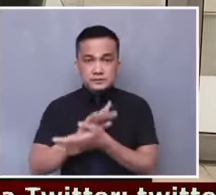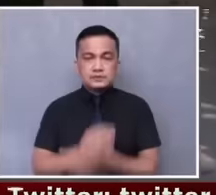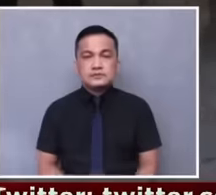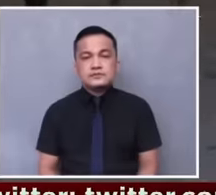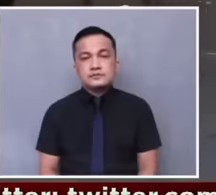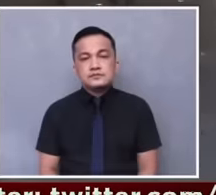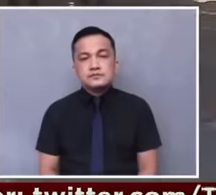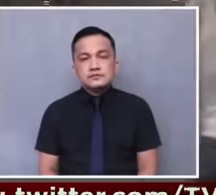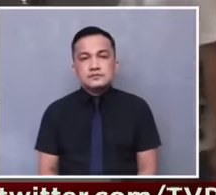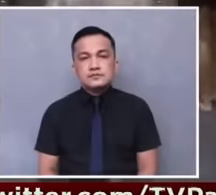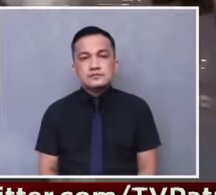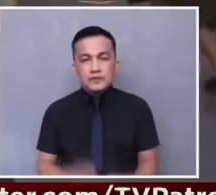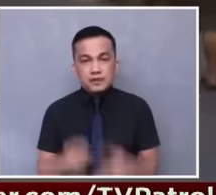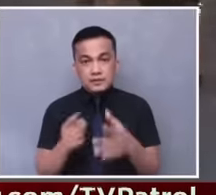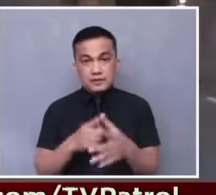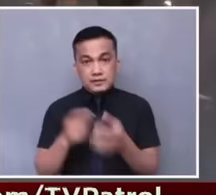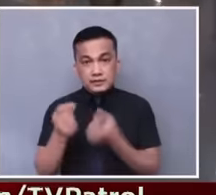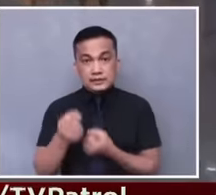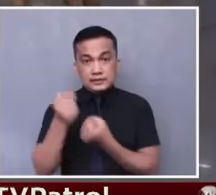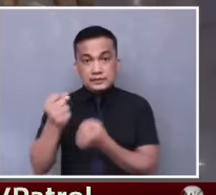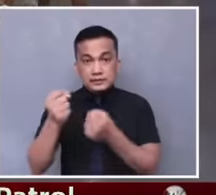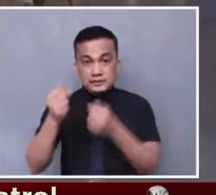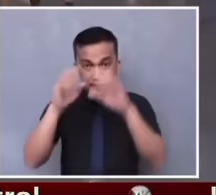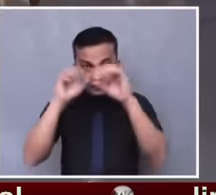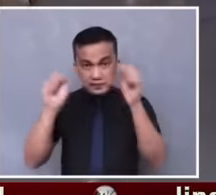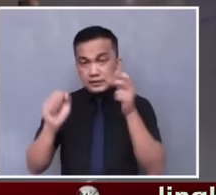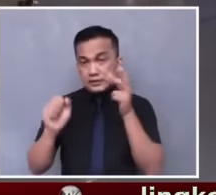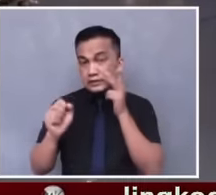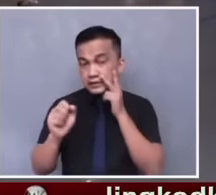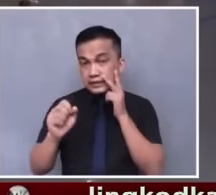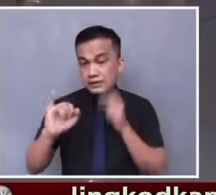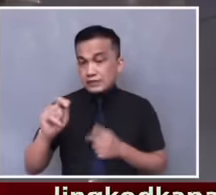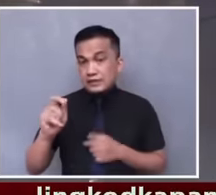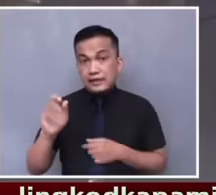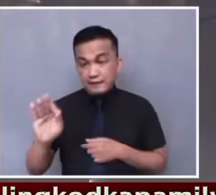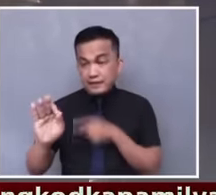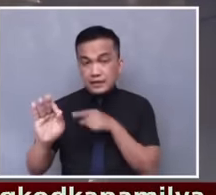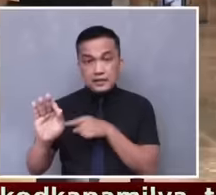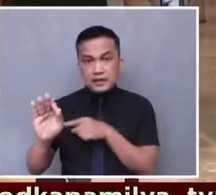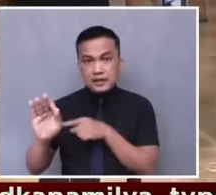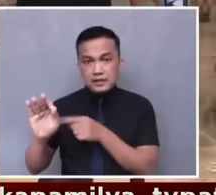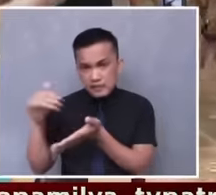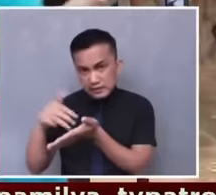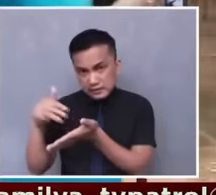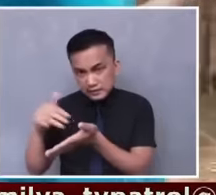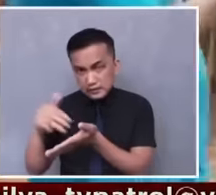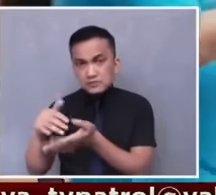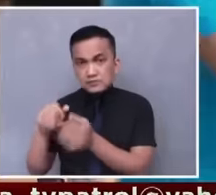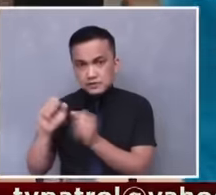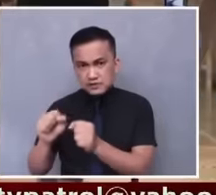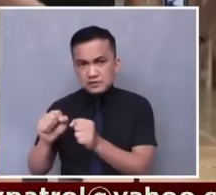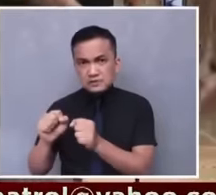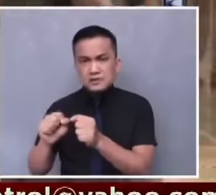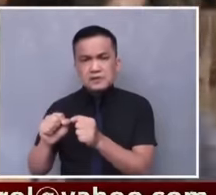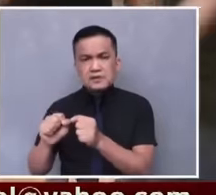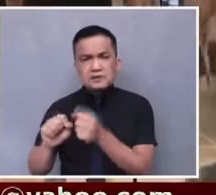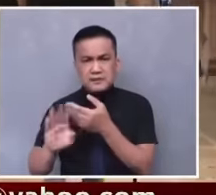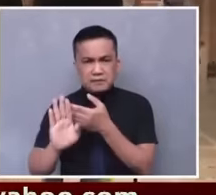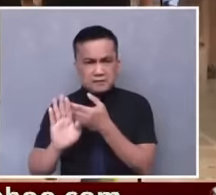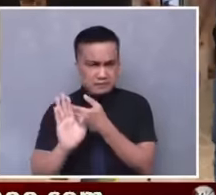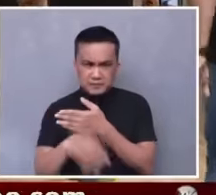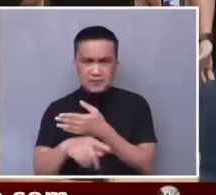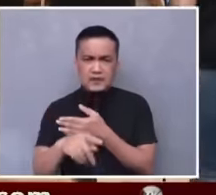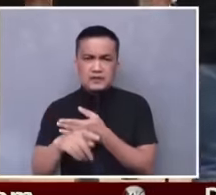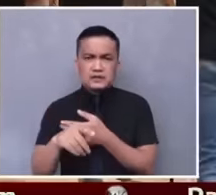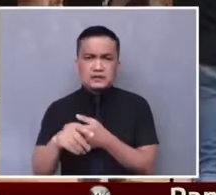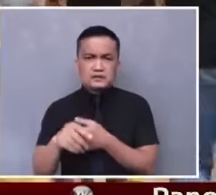nang imumungkahi ni Pangulong Duterte sa IATF na pag-aralan kung dapat na muling ipatupad ang pagsusuot ng